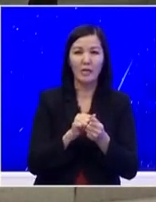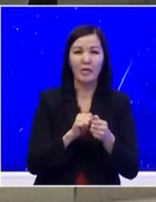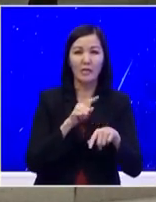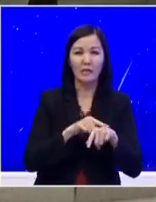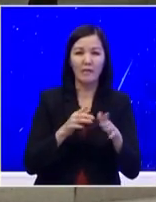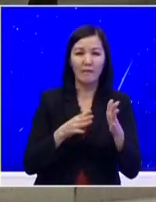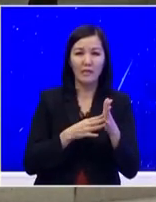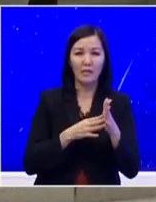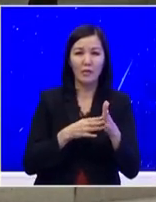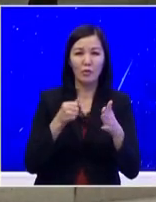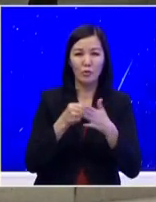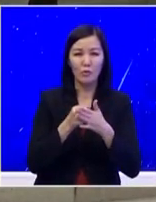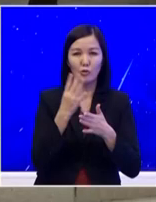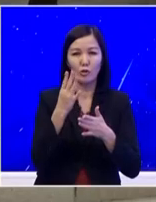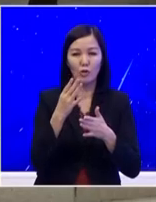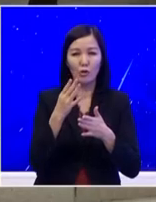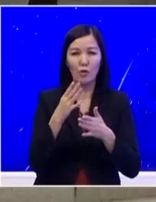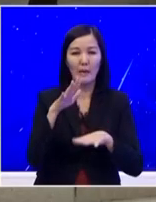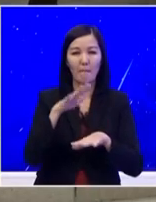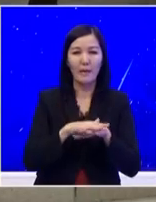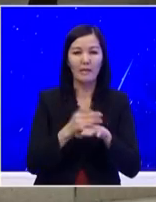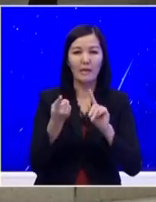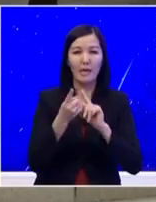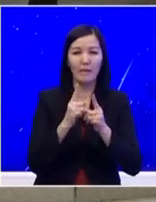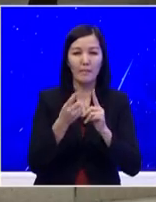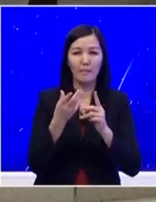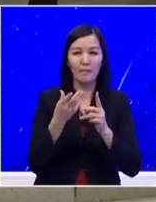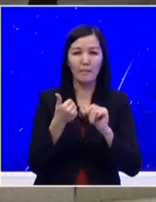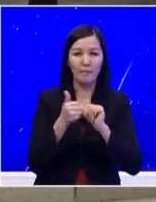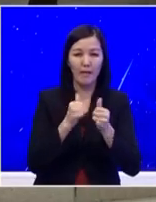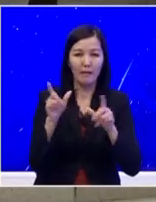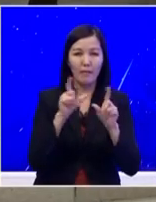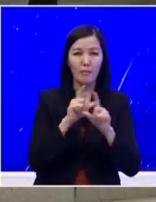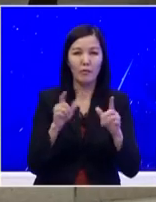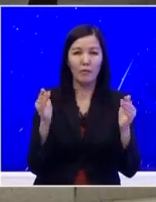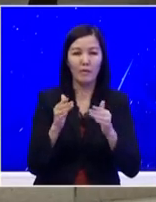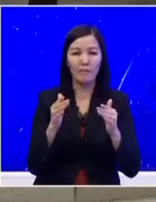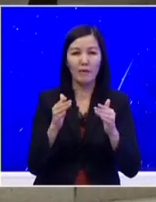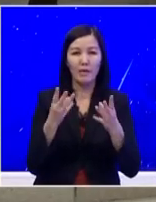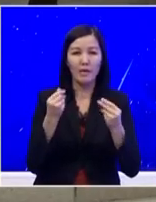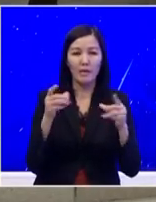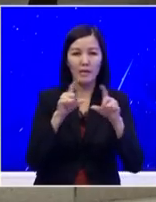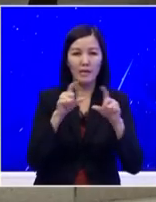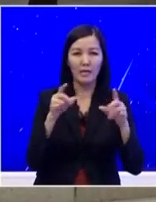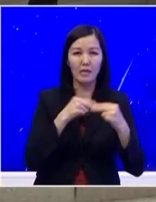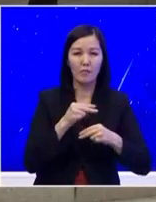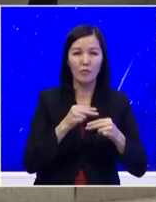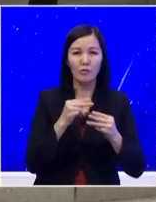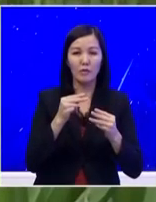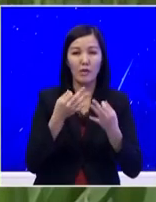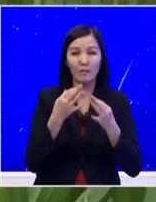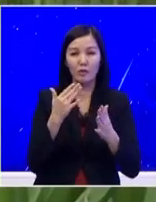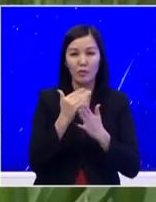вечера. Банки и обменные пункты при них, а также микрокредитные организации работают в обычном